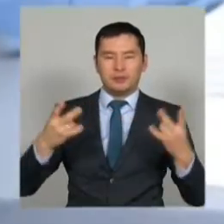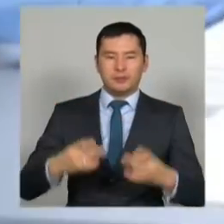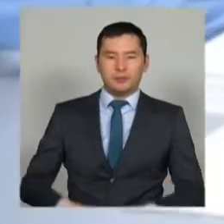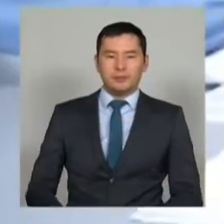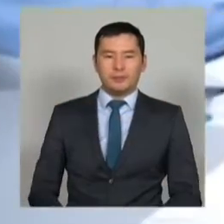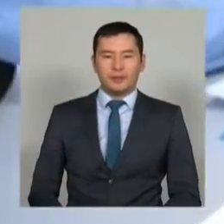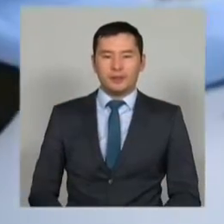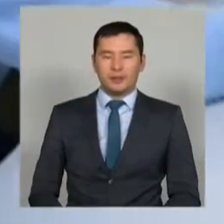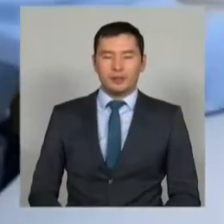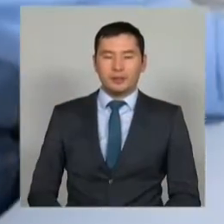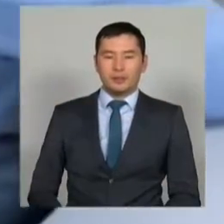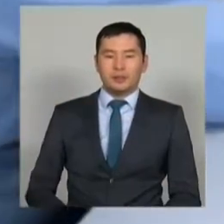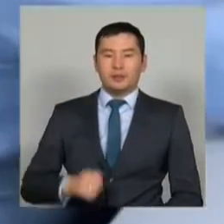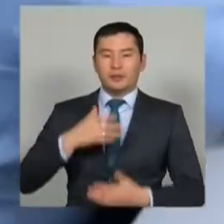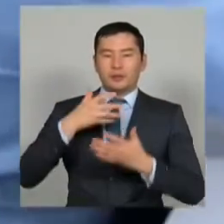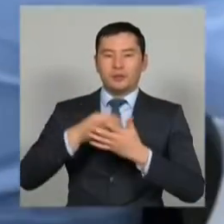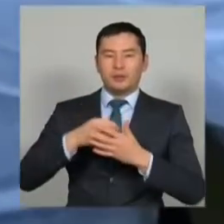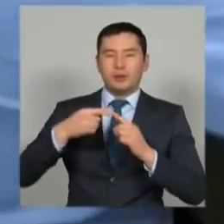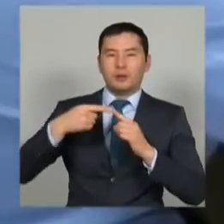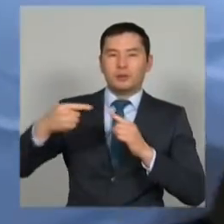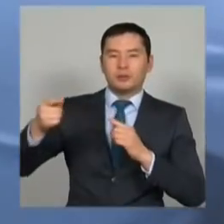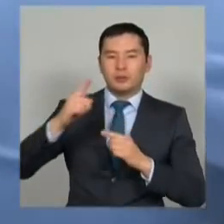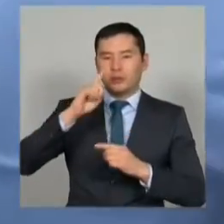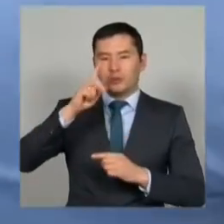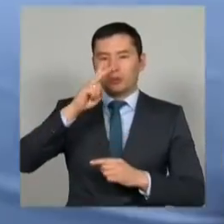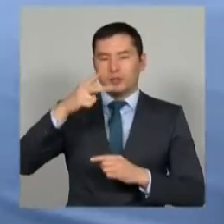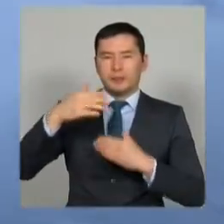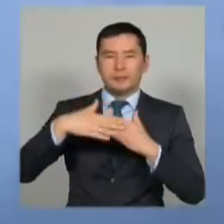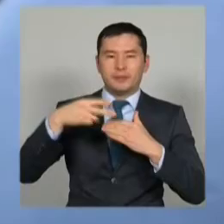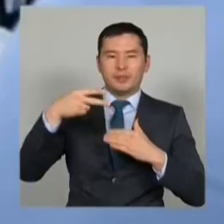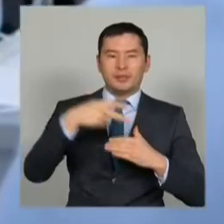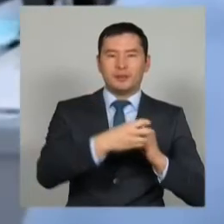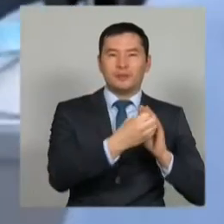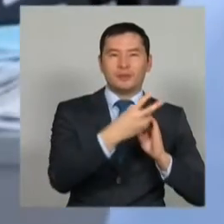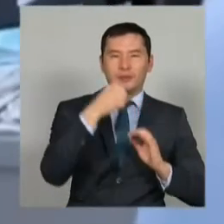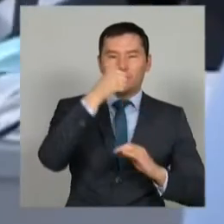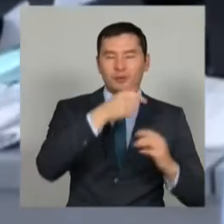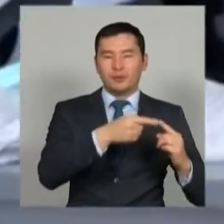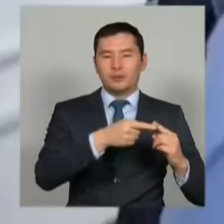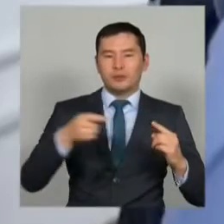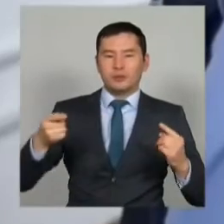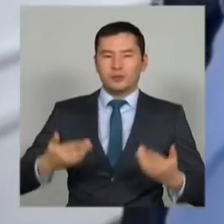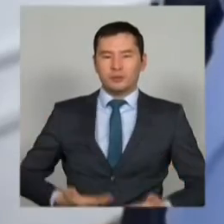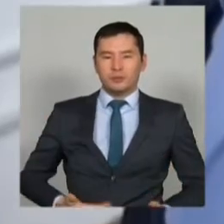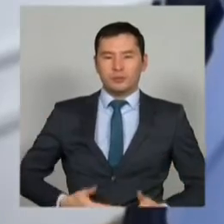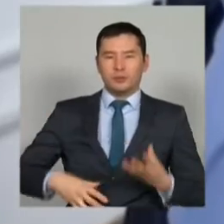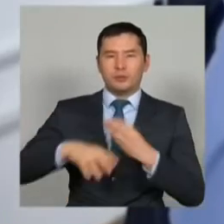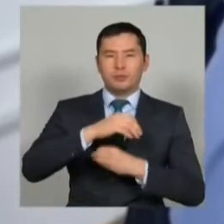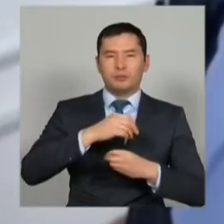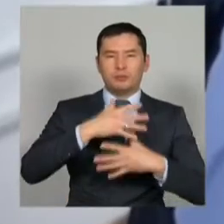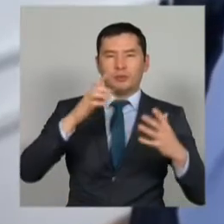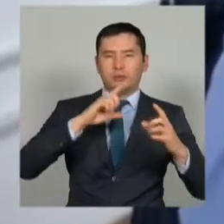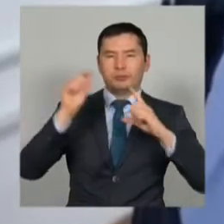Сауытбек Абдрахманов өз сауалында кейінгі жылдарда нақты айтқанда 2012 жылдан бастап елдің тұрғындардың көшіп кетуі